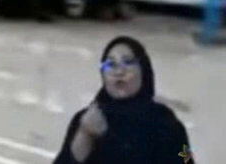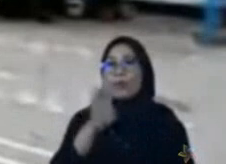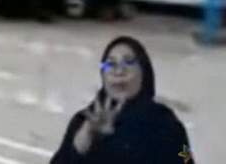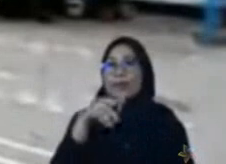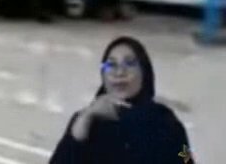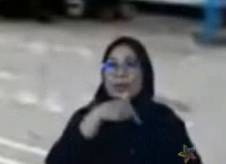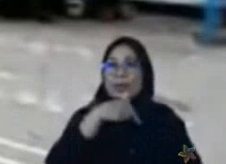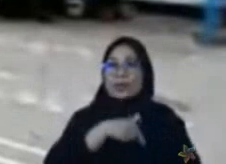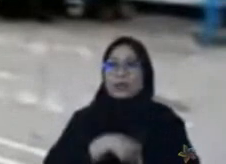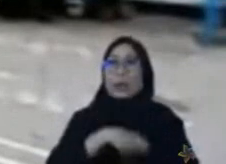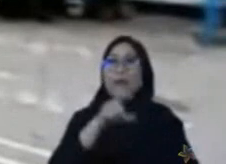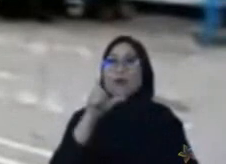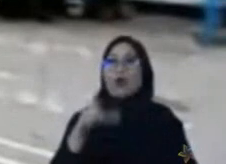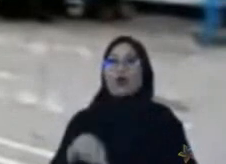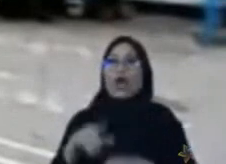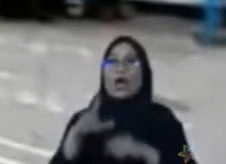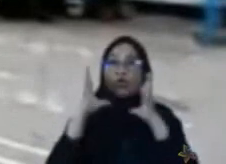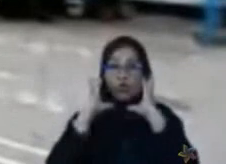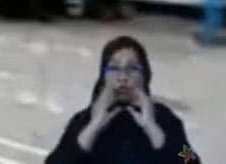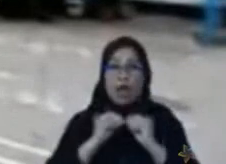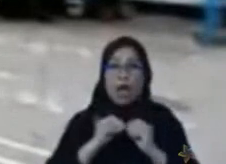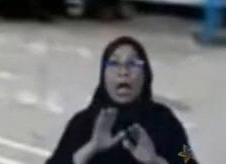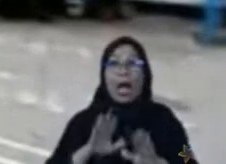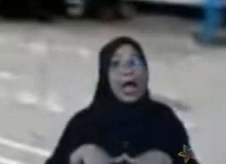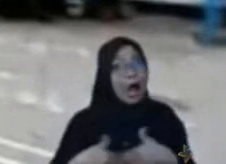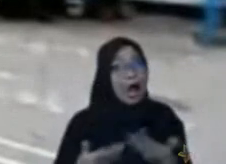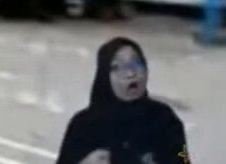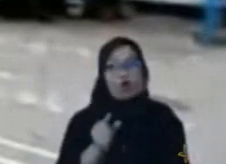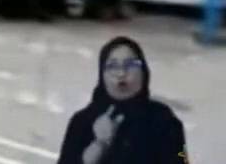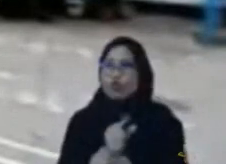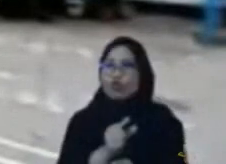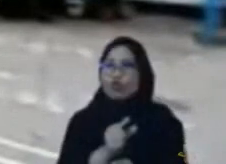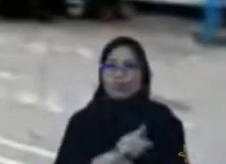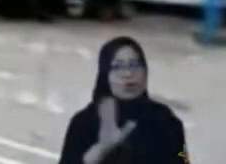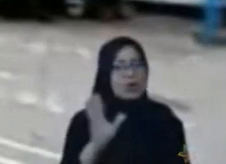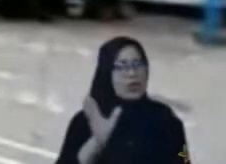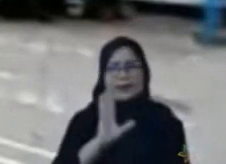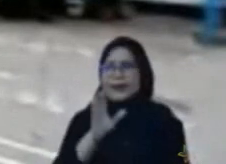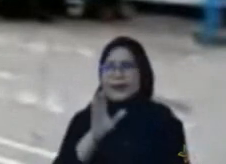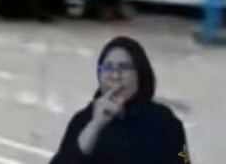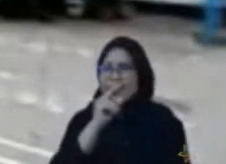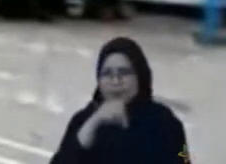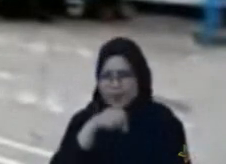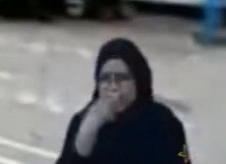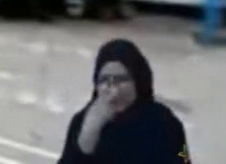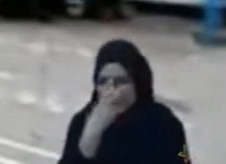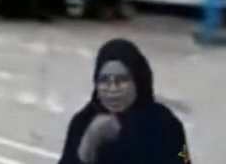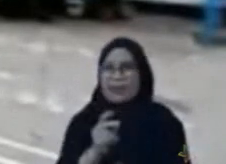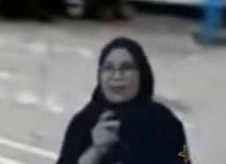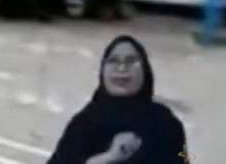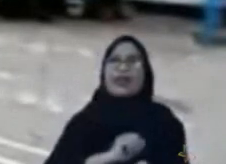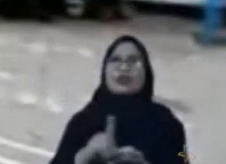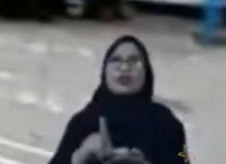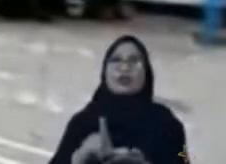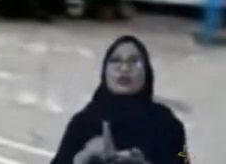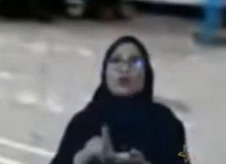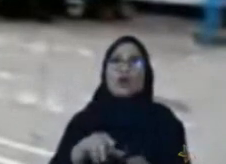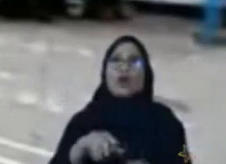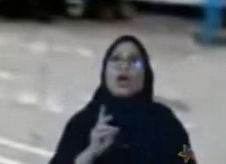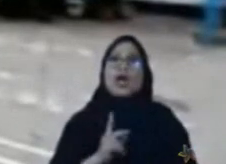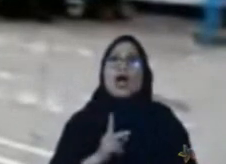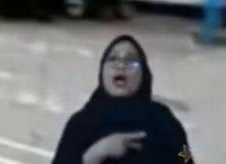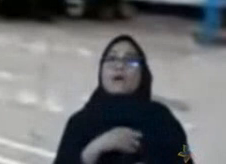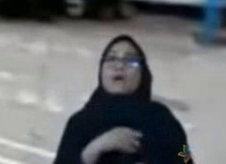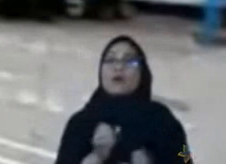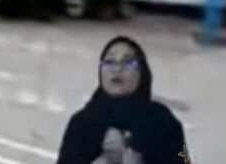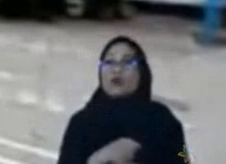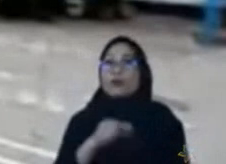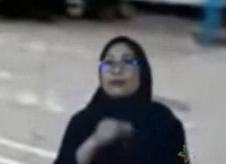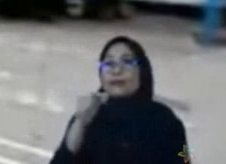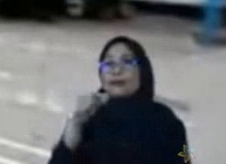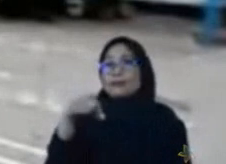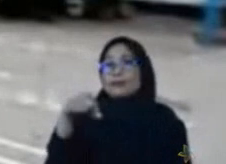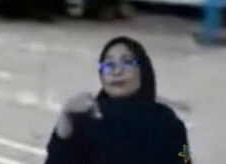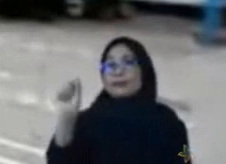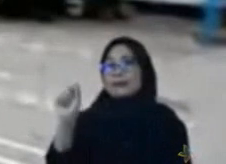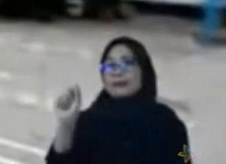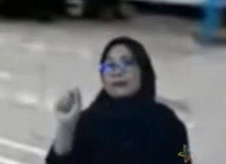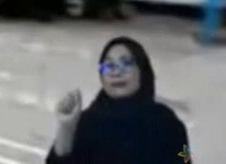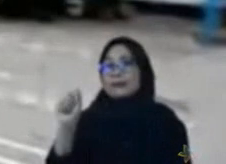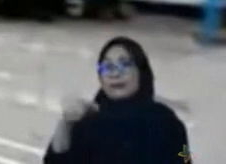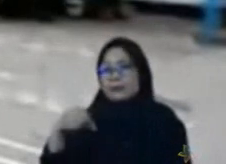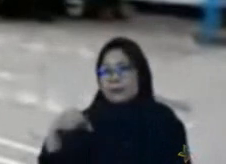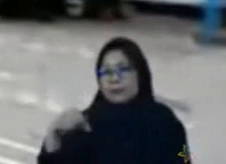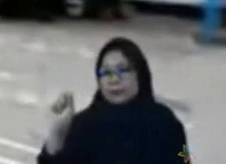Jika guru itu tidak bisa mengamati secara langsung, jadi kami buatkan seperti checklist, itu hanya sebagai penyemangat saja